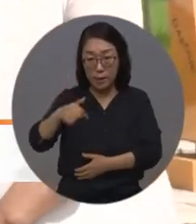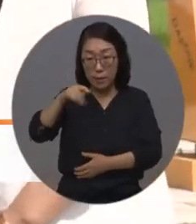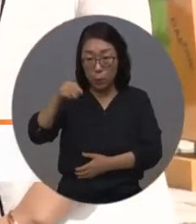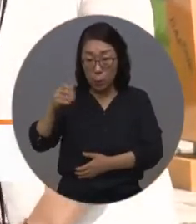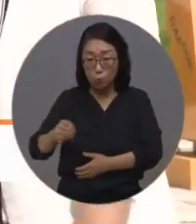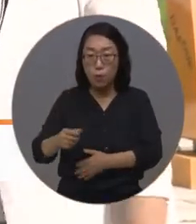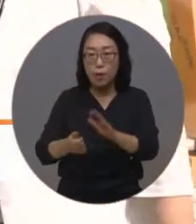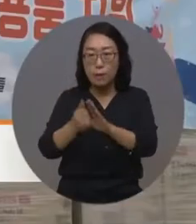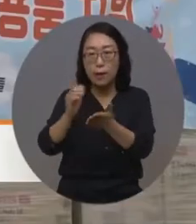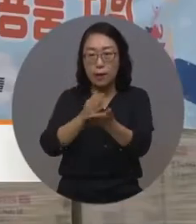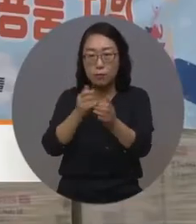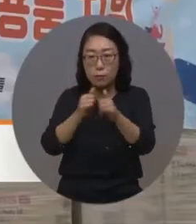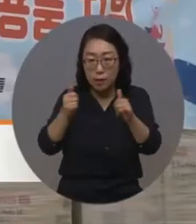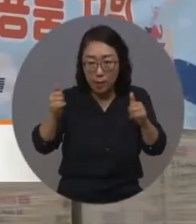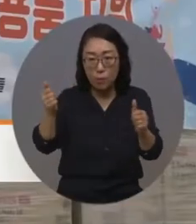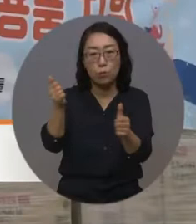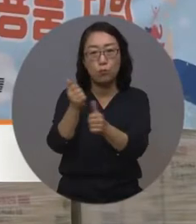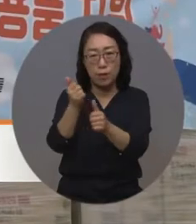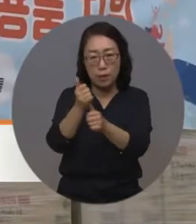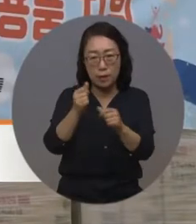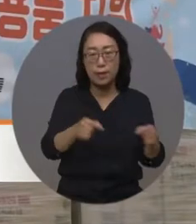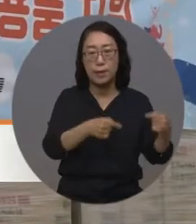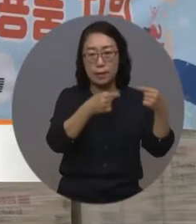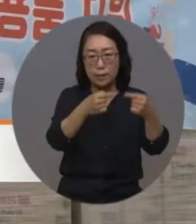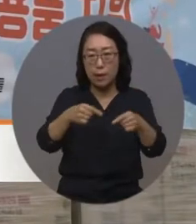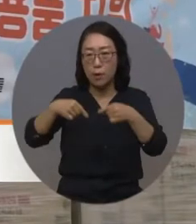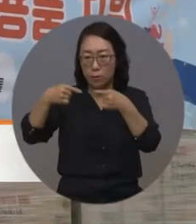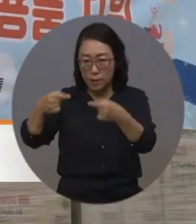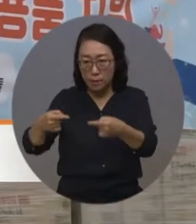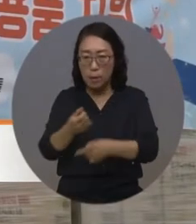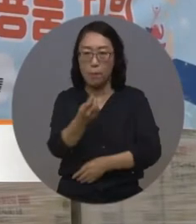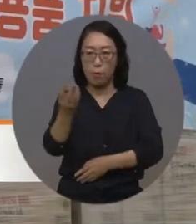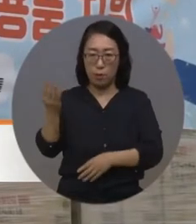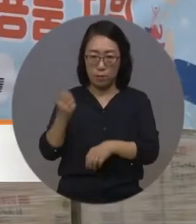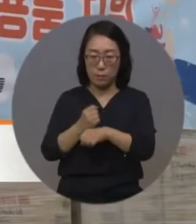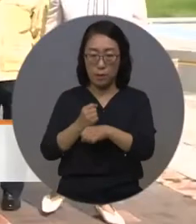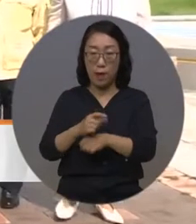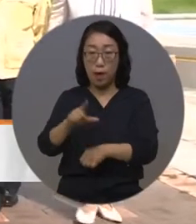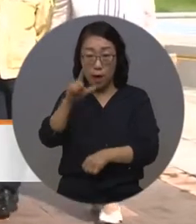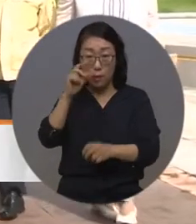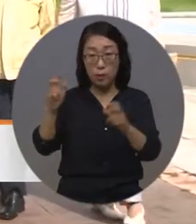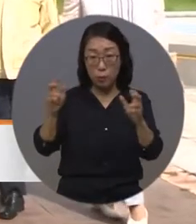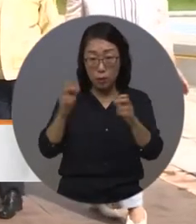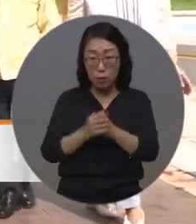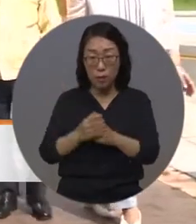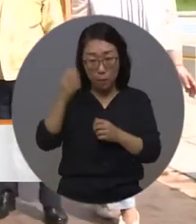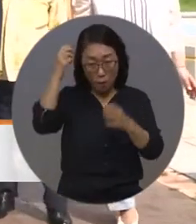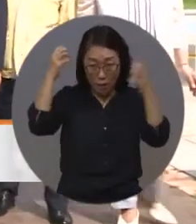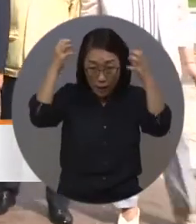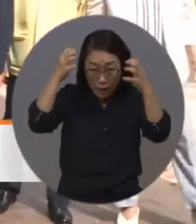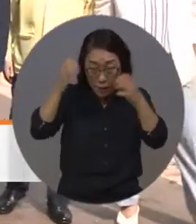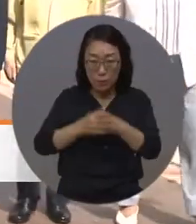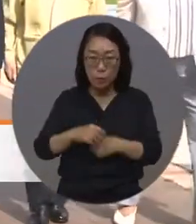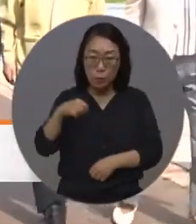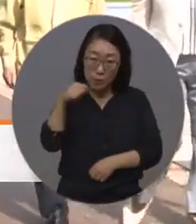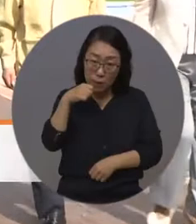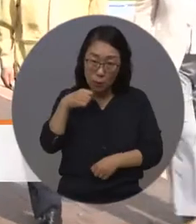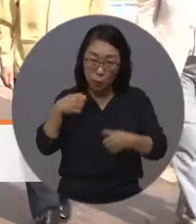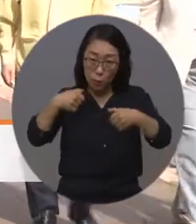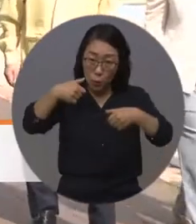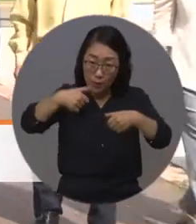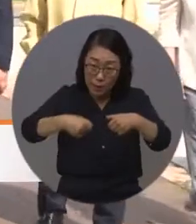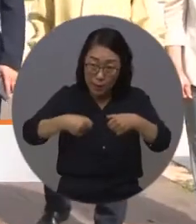희망을 나누는 사람들 부회장 등이 참석했습니다 lg 생활건강은 샴푸와 치약 칫솔 등으로 구성된